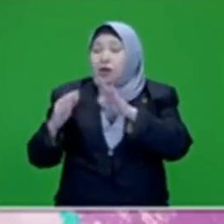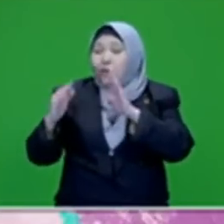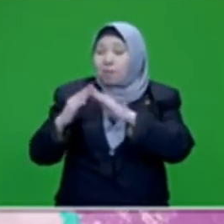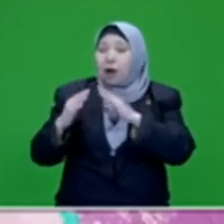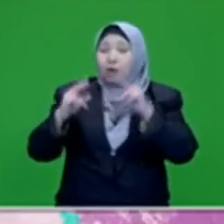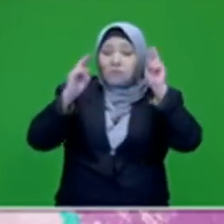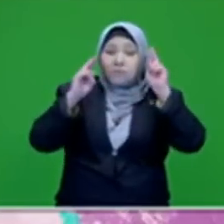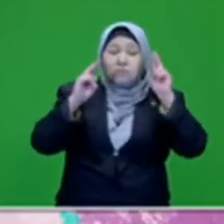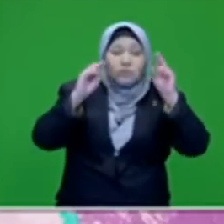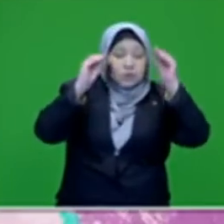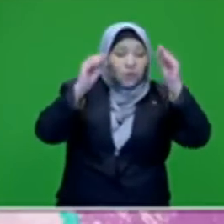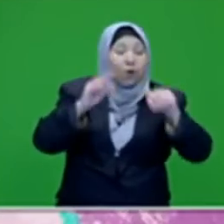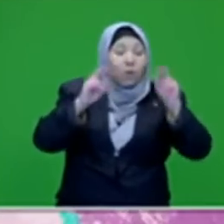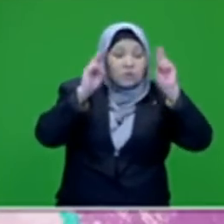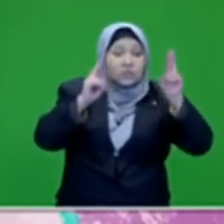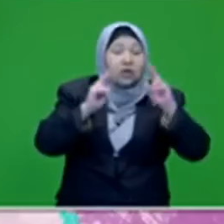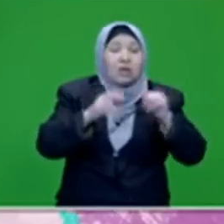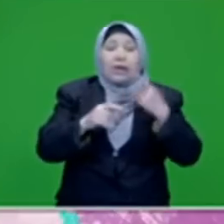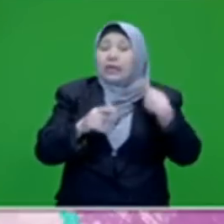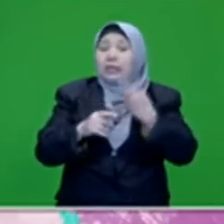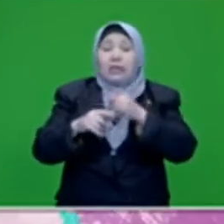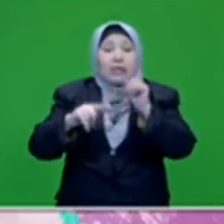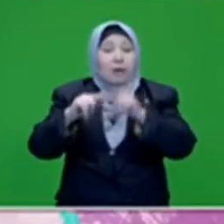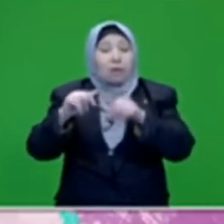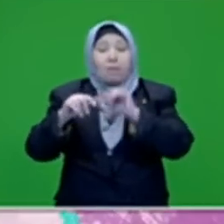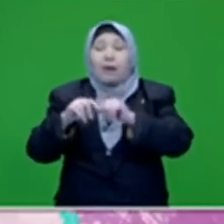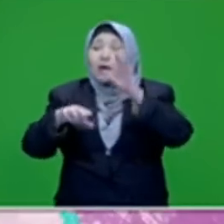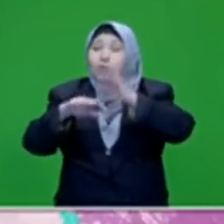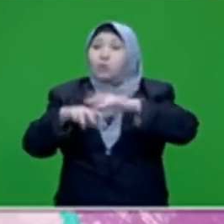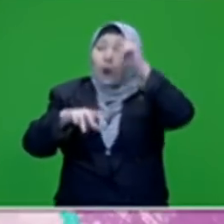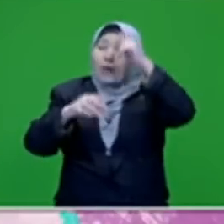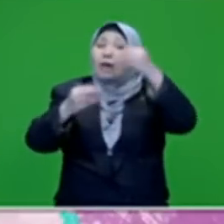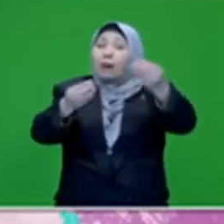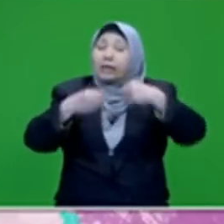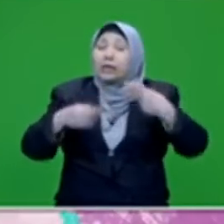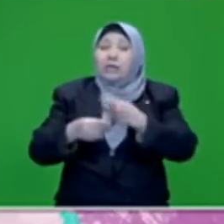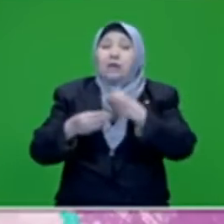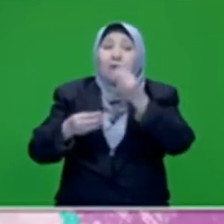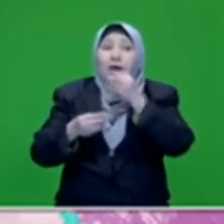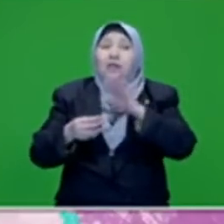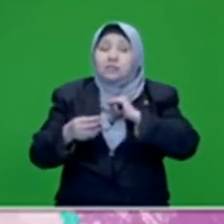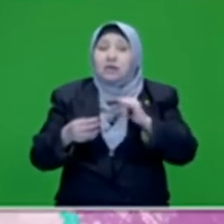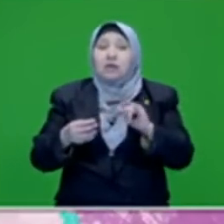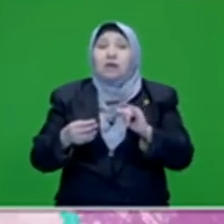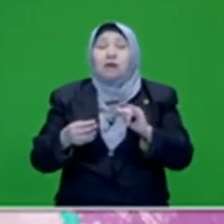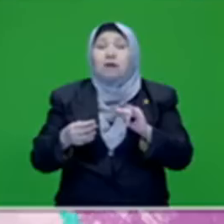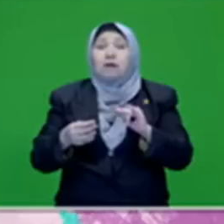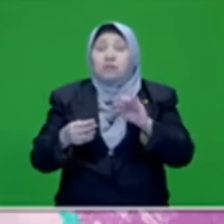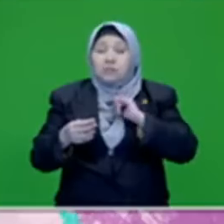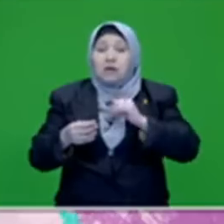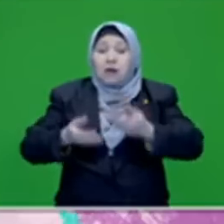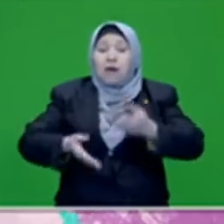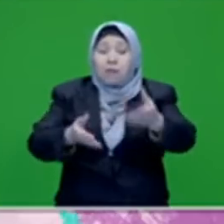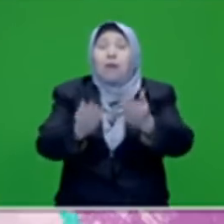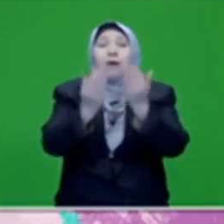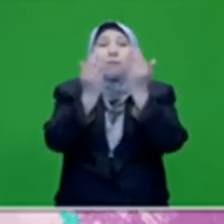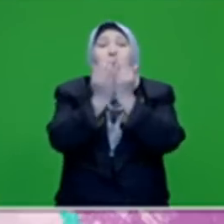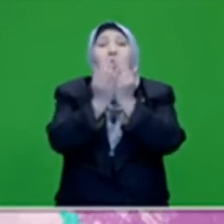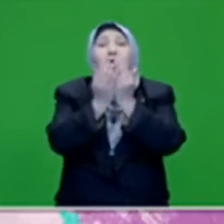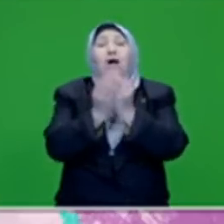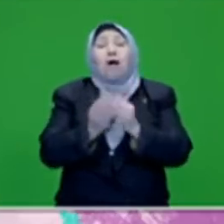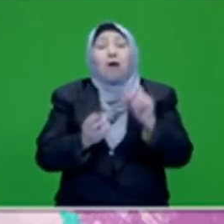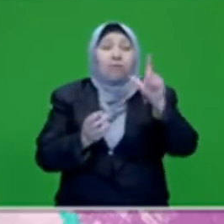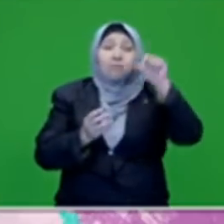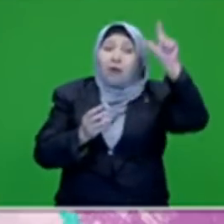kita kena baca doa. Kalau tak baca doa, kita tak terima kasih pada Tuhan yang bagi kita makan. Saya pun sebelum mak saya hidang makanan, saya baca doa lah. Allahumma barik lana